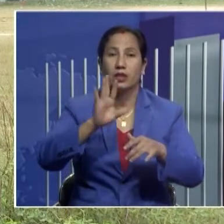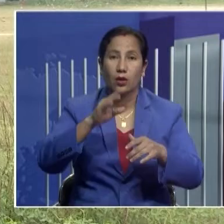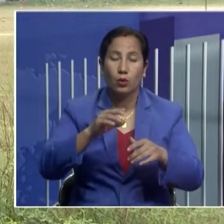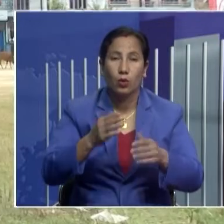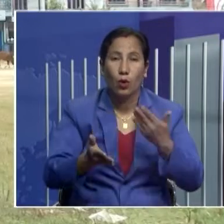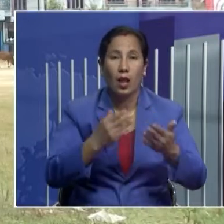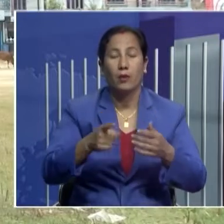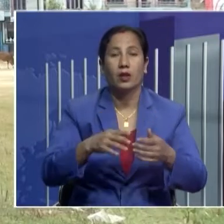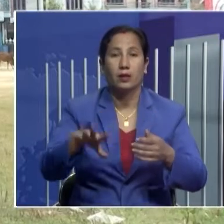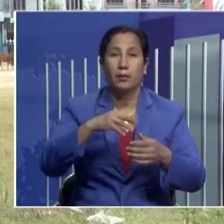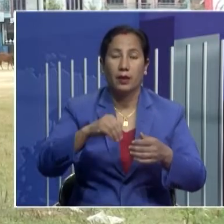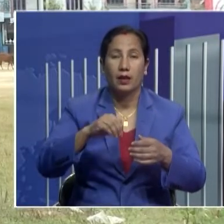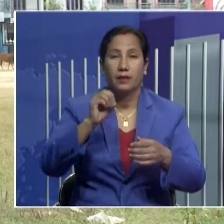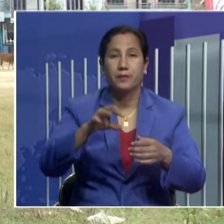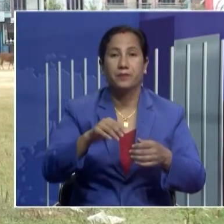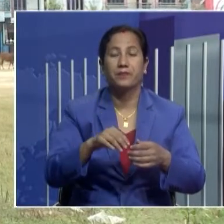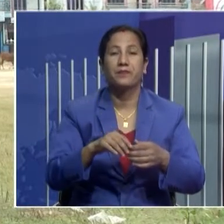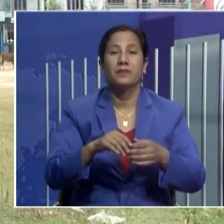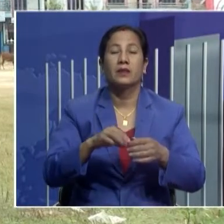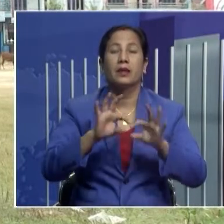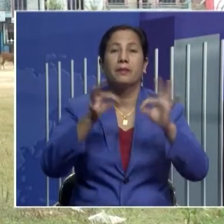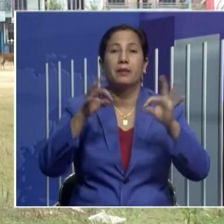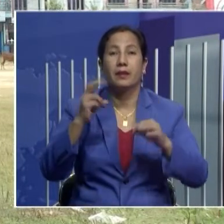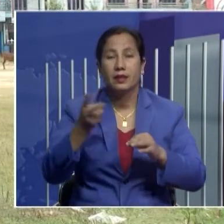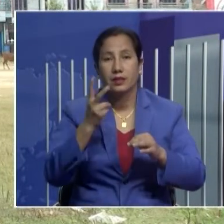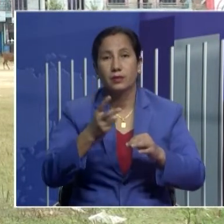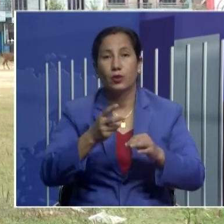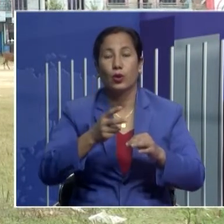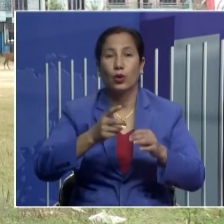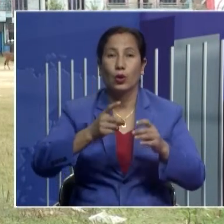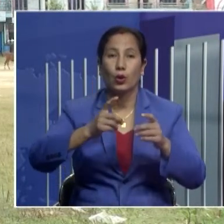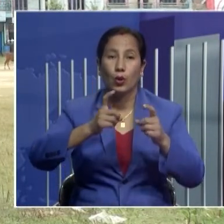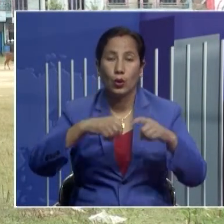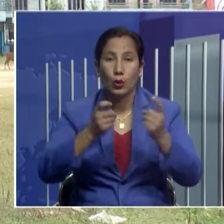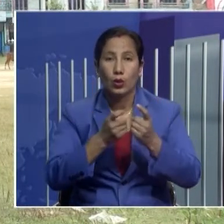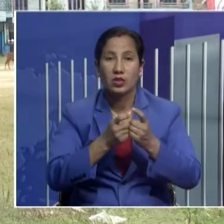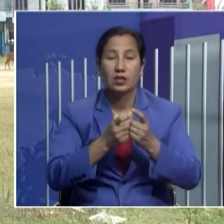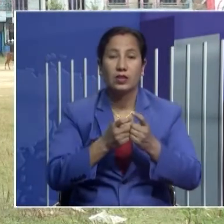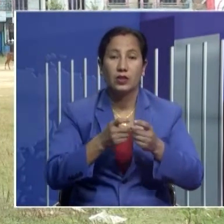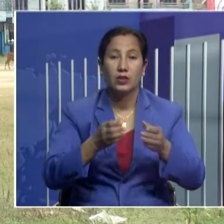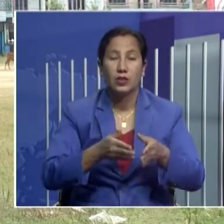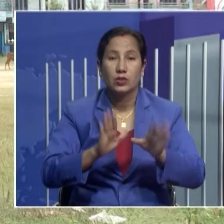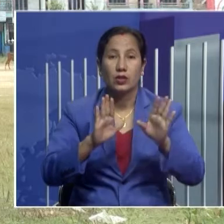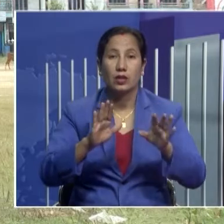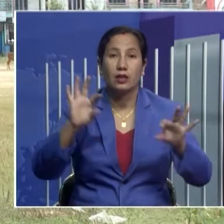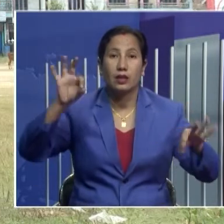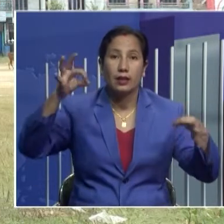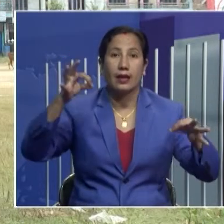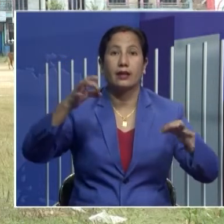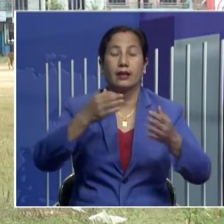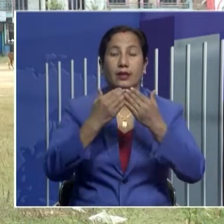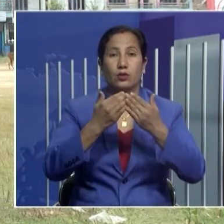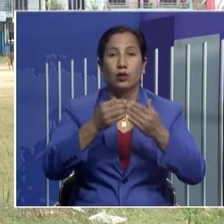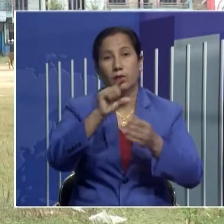पनि सन्देश गरेका छौँ। शिक्षकहरूले पनि यसलाई चाहिँ विभिन्न किसिमका सेमिनार गोष्ठी अब यो सडक नाटकदेखि लिएर अब स्कुल लेभलमा पनि